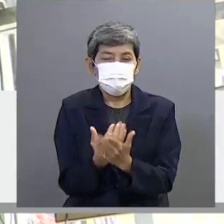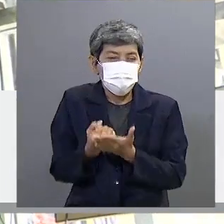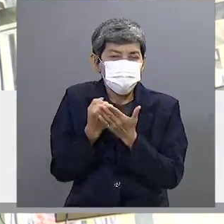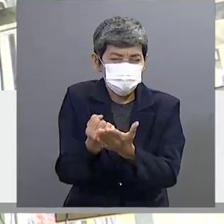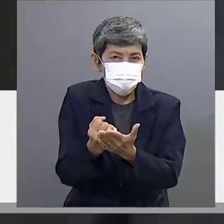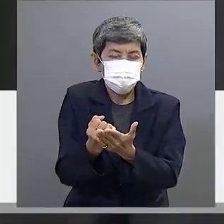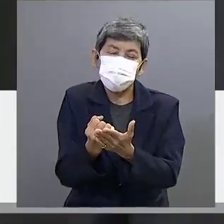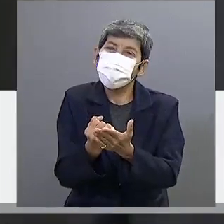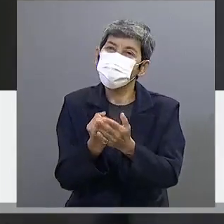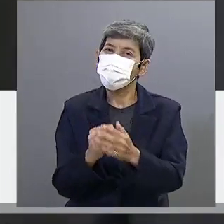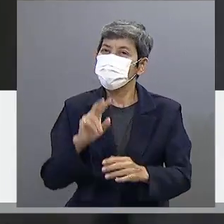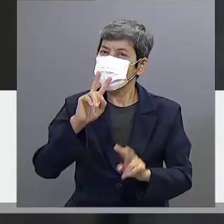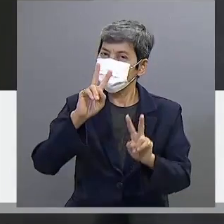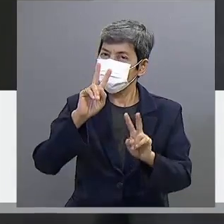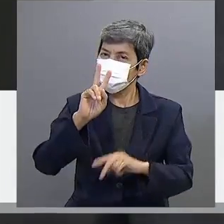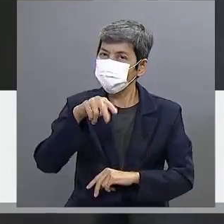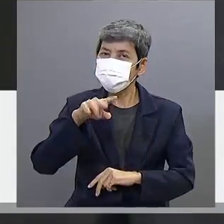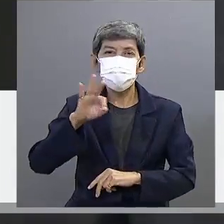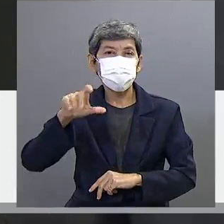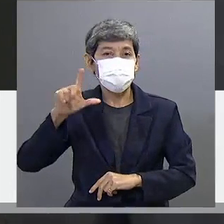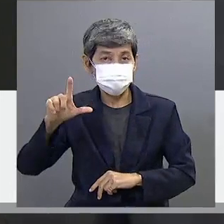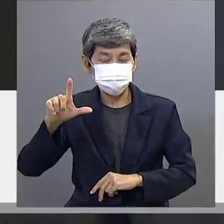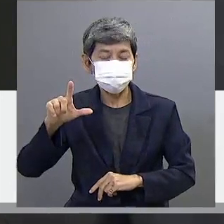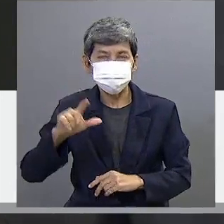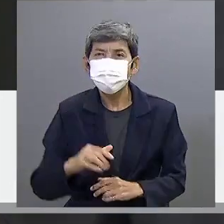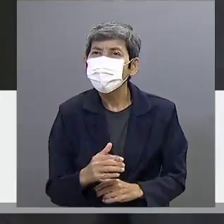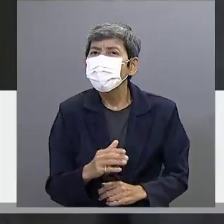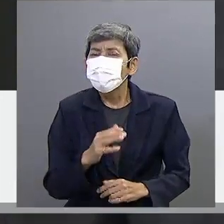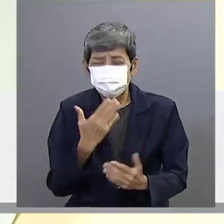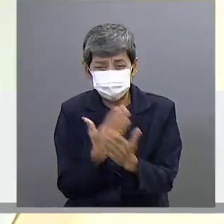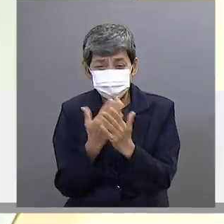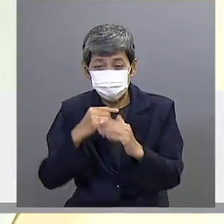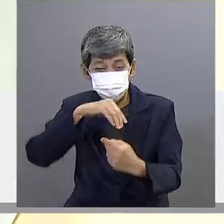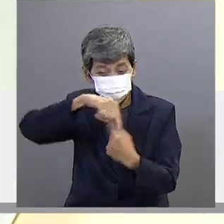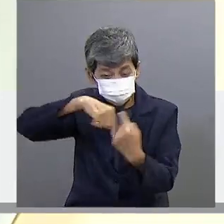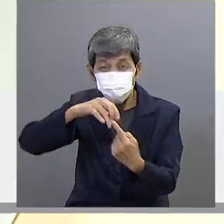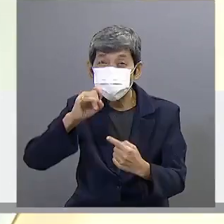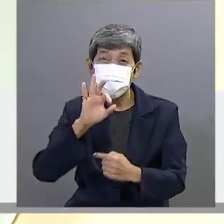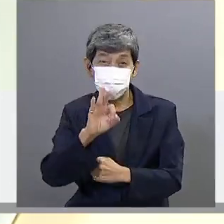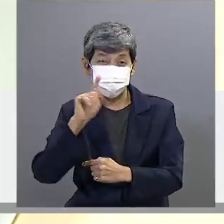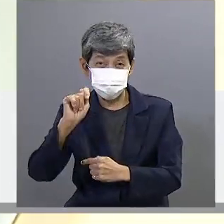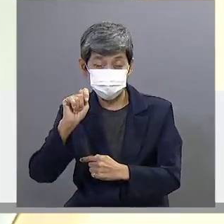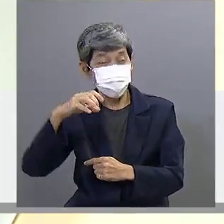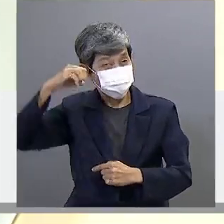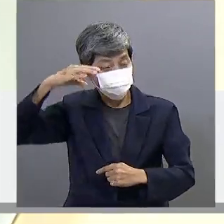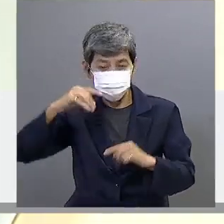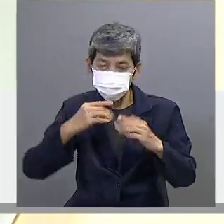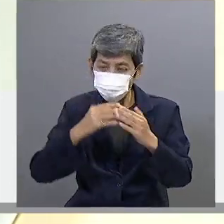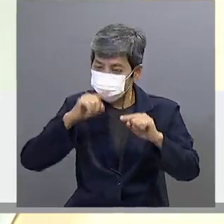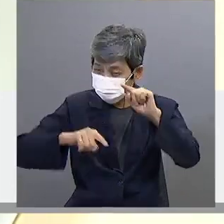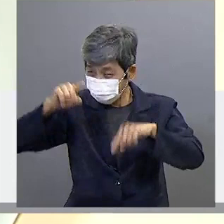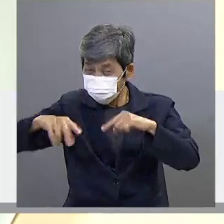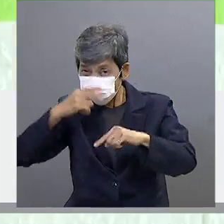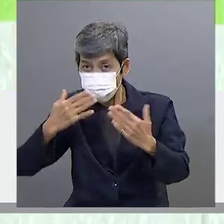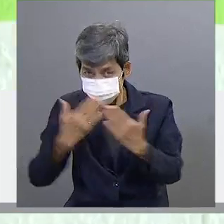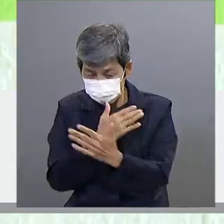สองพันเก้าร้อยล้านบาทค่ะสำหรับค่าไฟฟ้าผันแปรอัตโนมัติหรือ FTจะเปลี่ยนแปลงในทุก